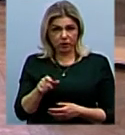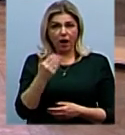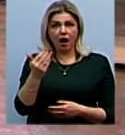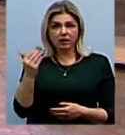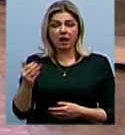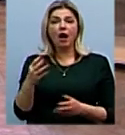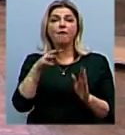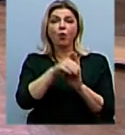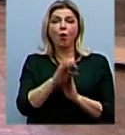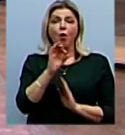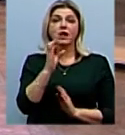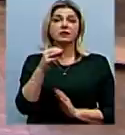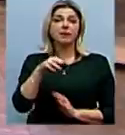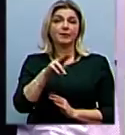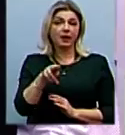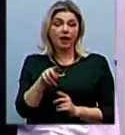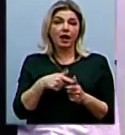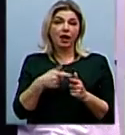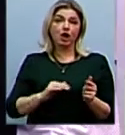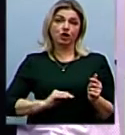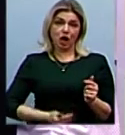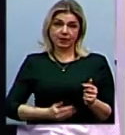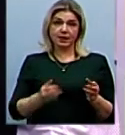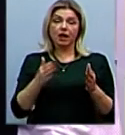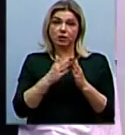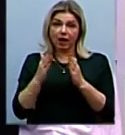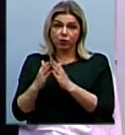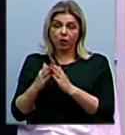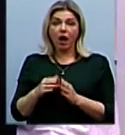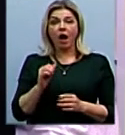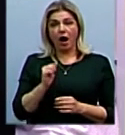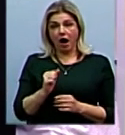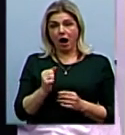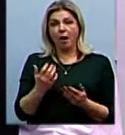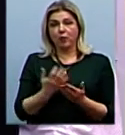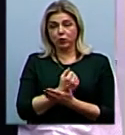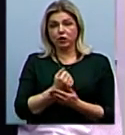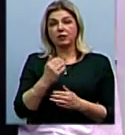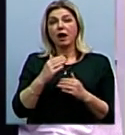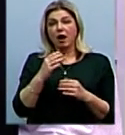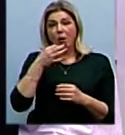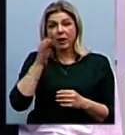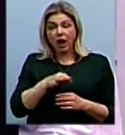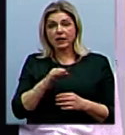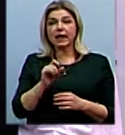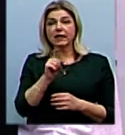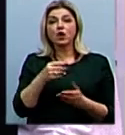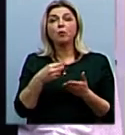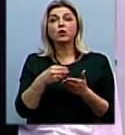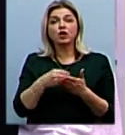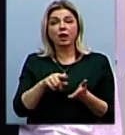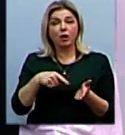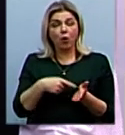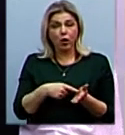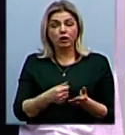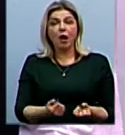ОСМД, либо в частном секторе. И вообще порочная практика, когда с городского бюджета